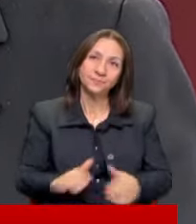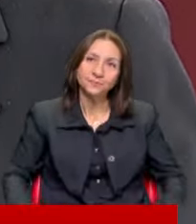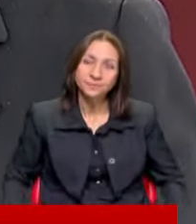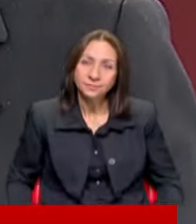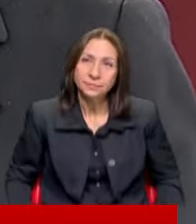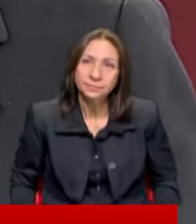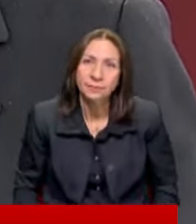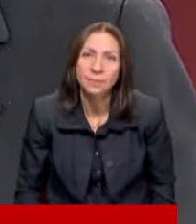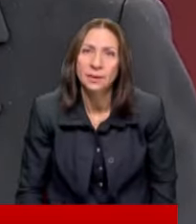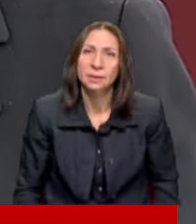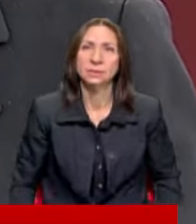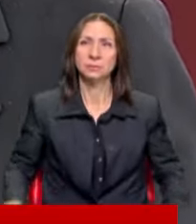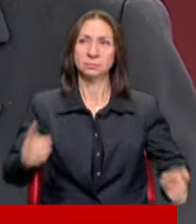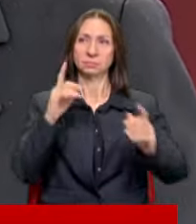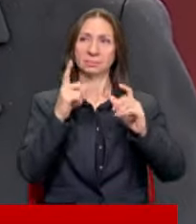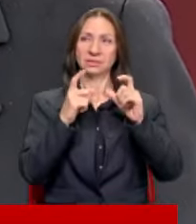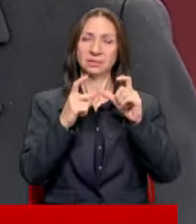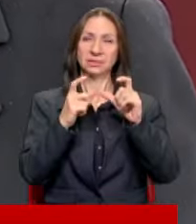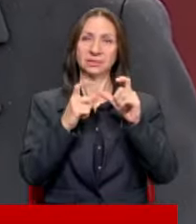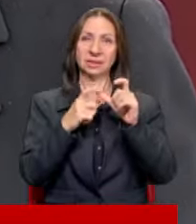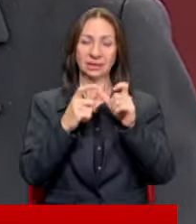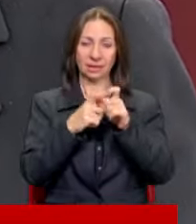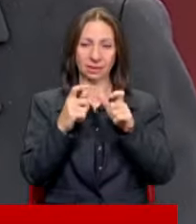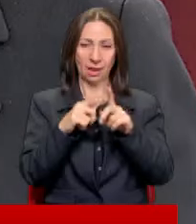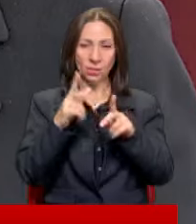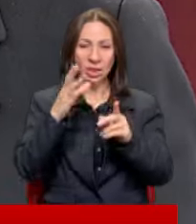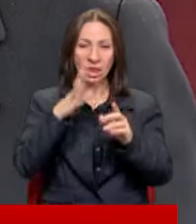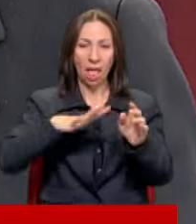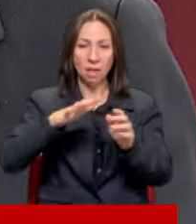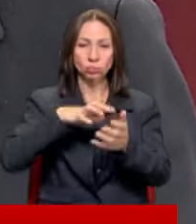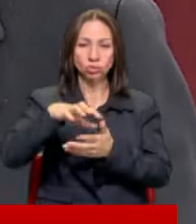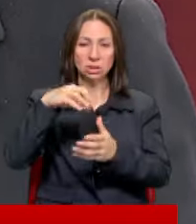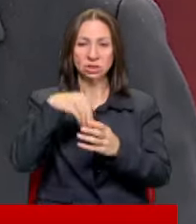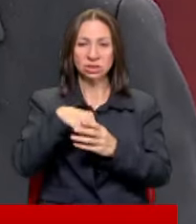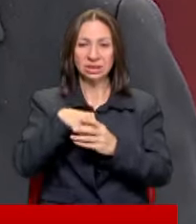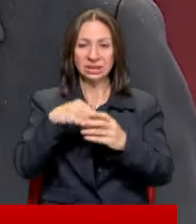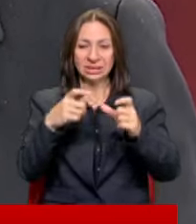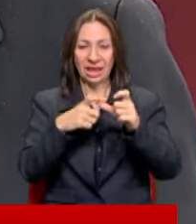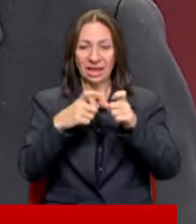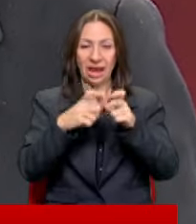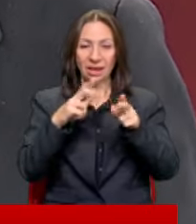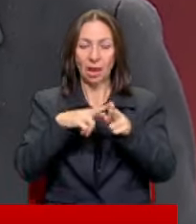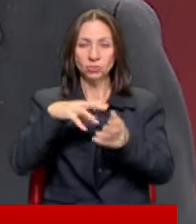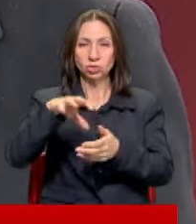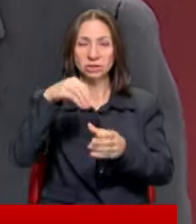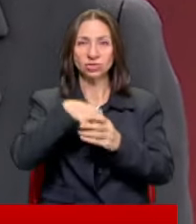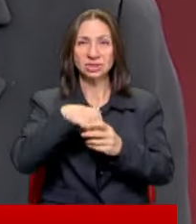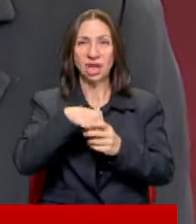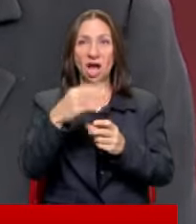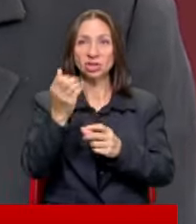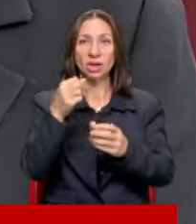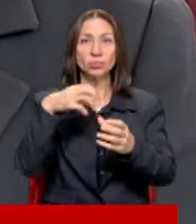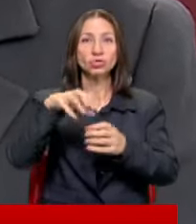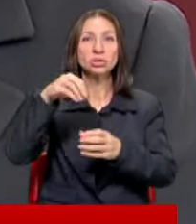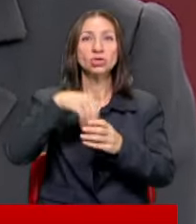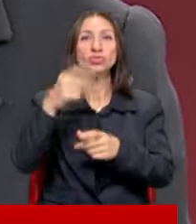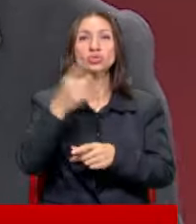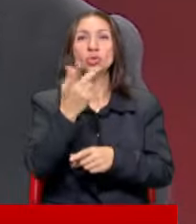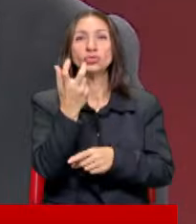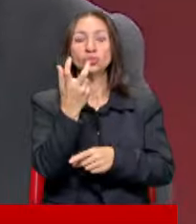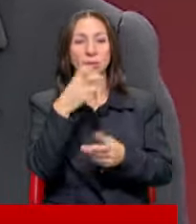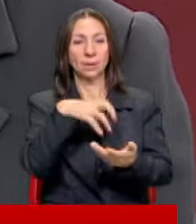nezninde de bir tartışma Koskoca genel bütçenin içinde belki ya da işte SGK bütçesinin içinde alınacaklar bütçesi içinde %